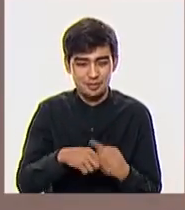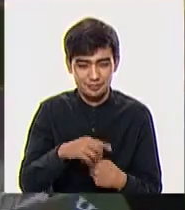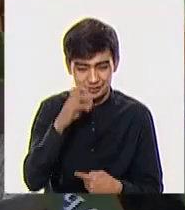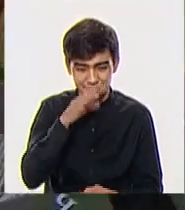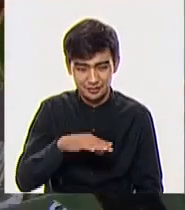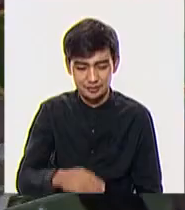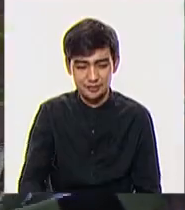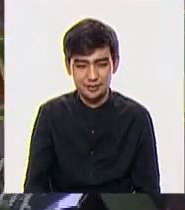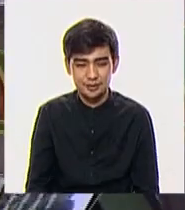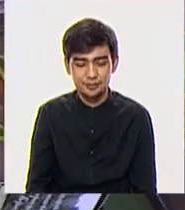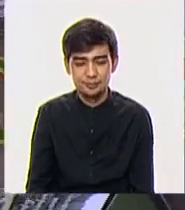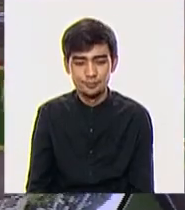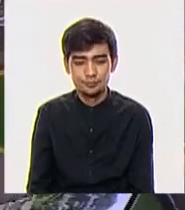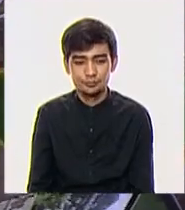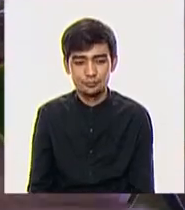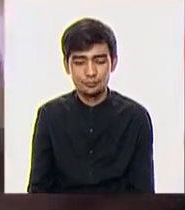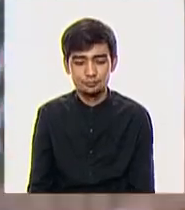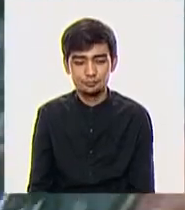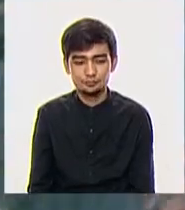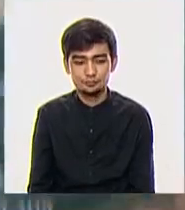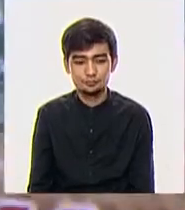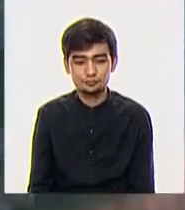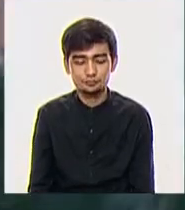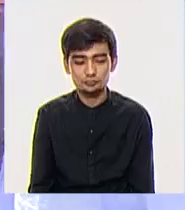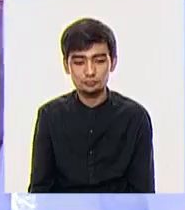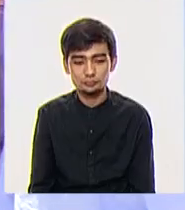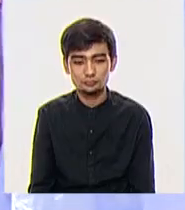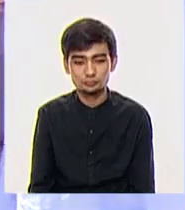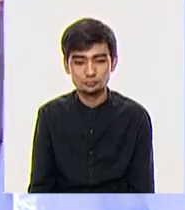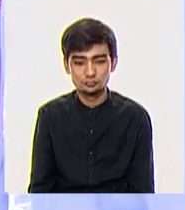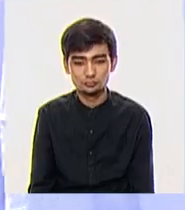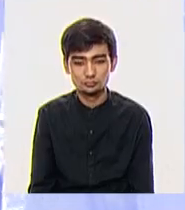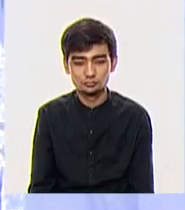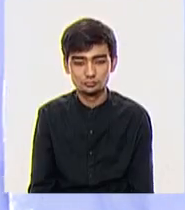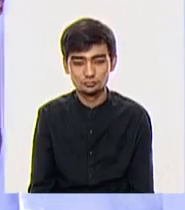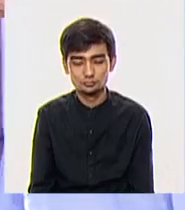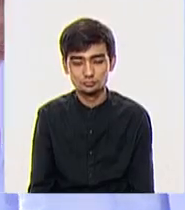Ардак Камал, Влад Шишко, Информбюро, Алматы.